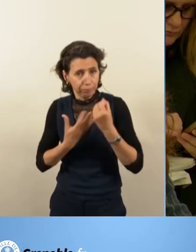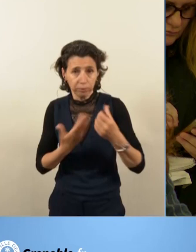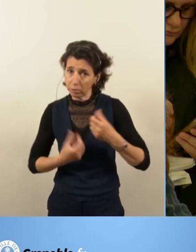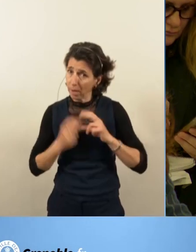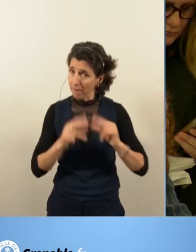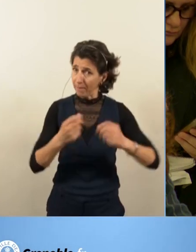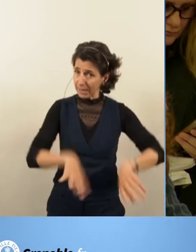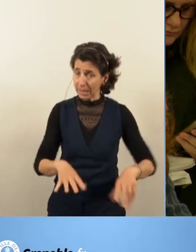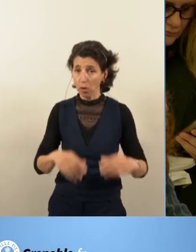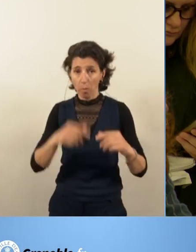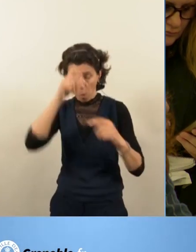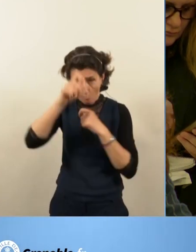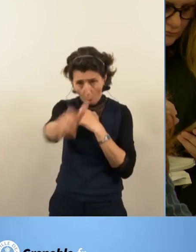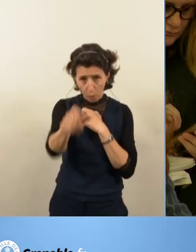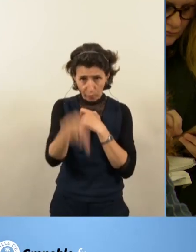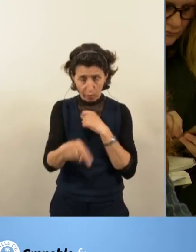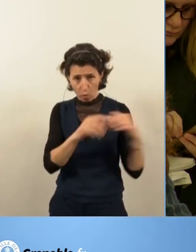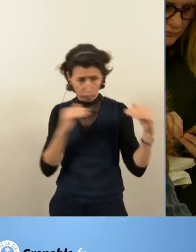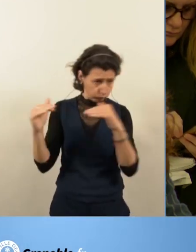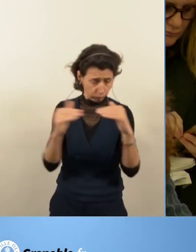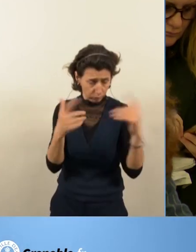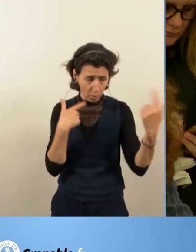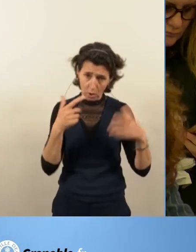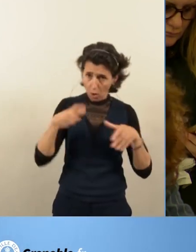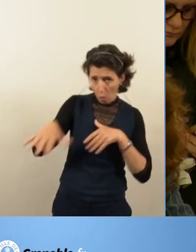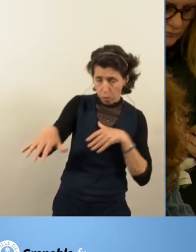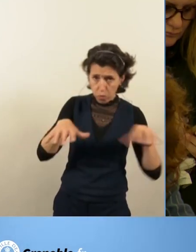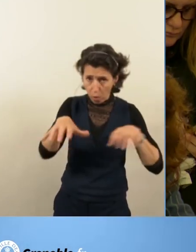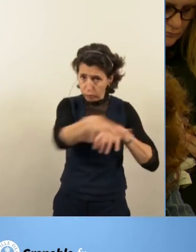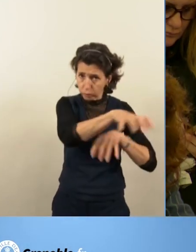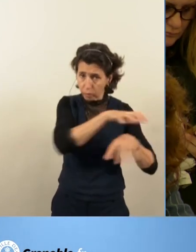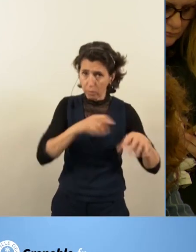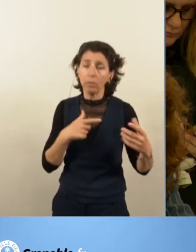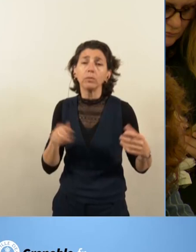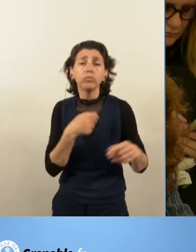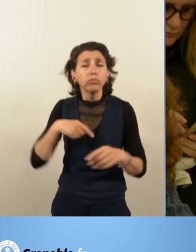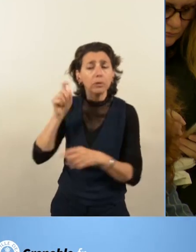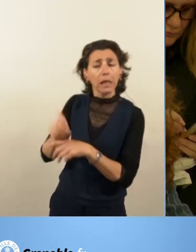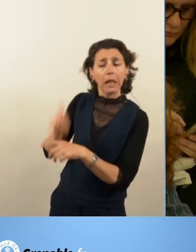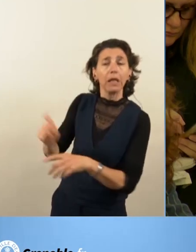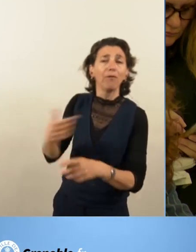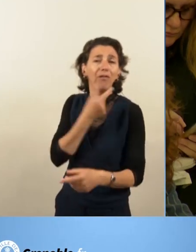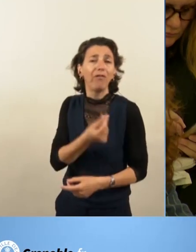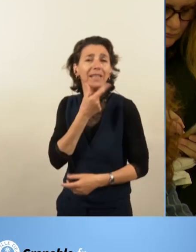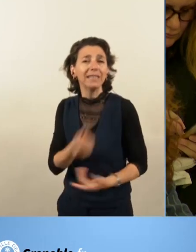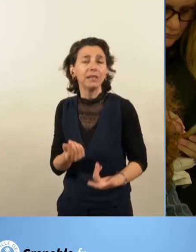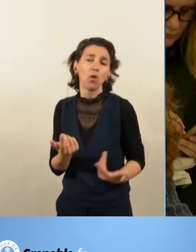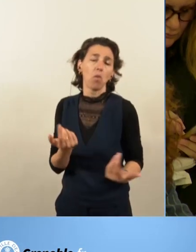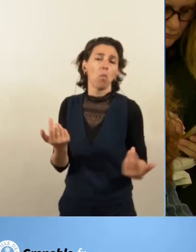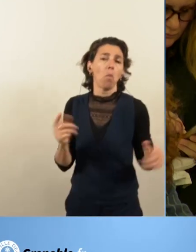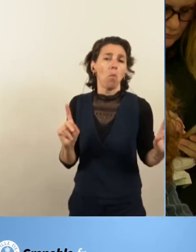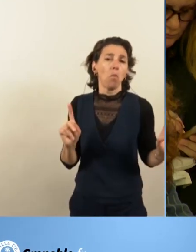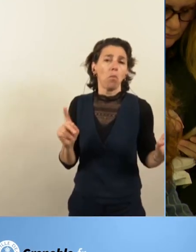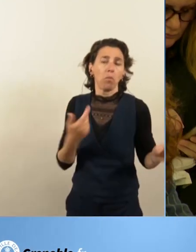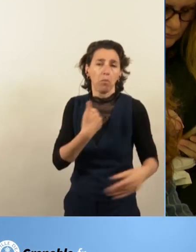la commune bien sûr on la comprend cohérence que nous pourrions critiquer à bon compte à trop bon compte et nous ne ferons pas ici